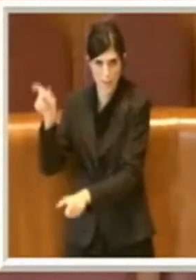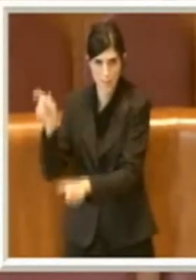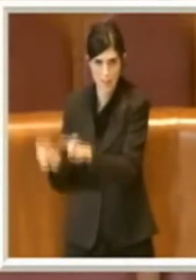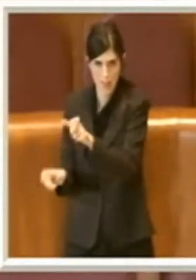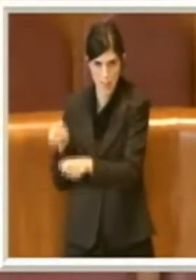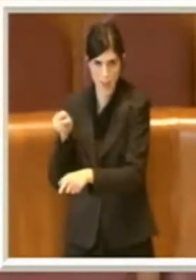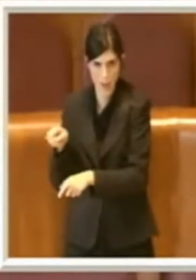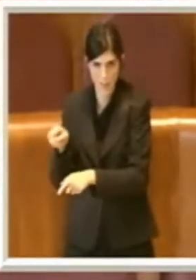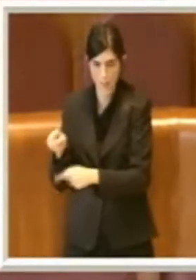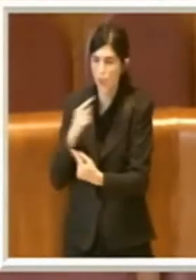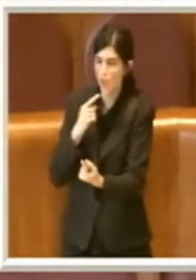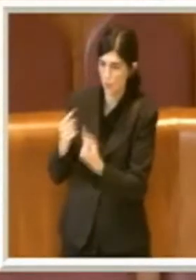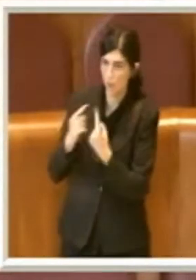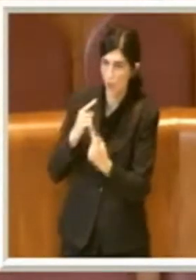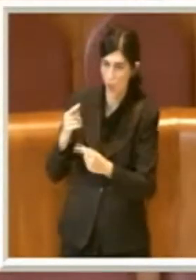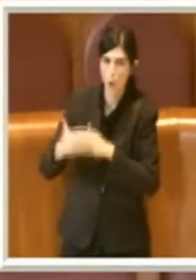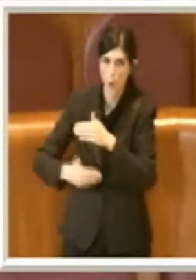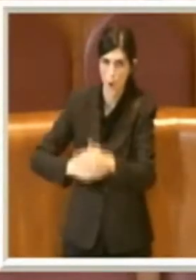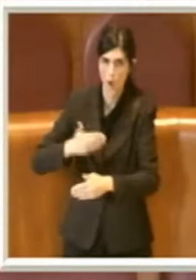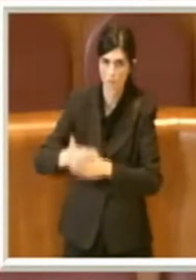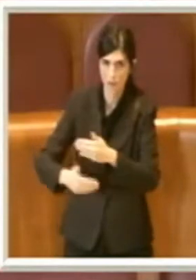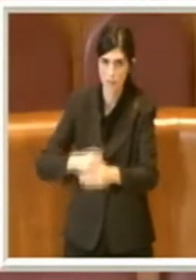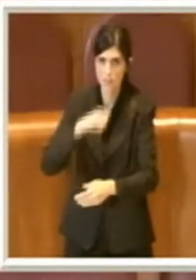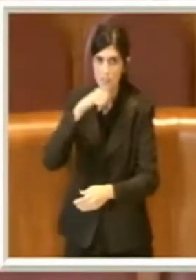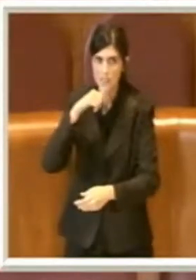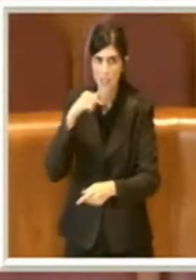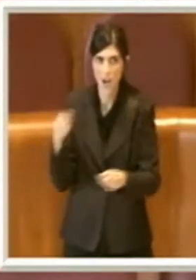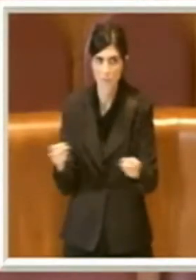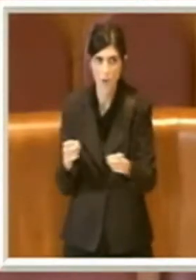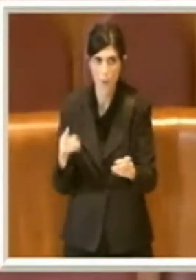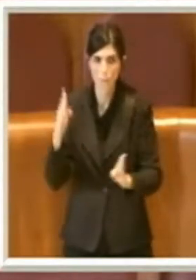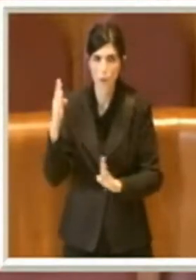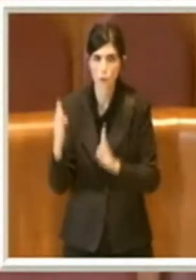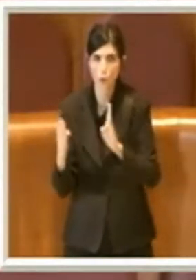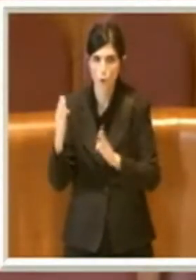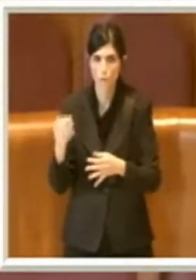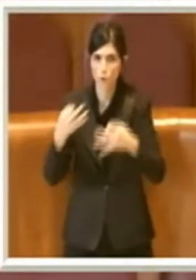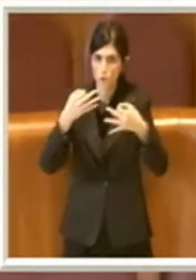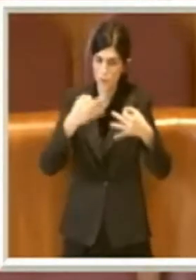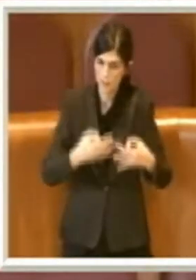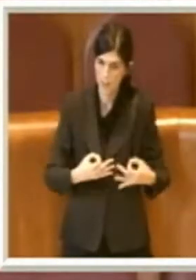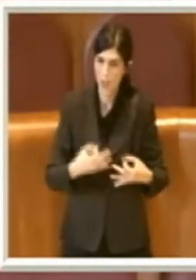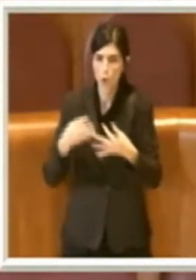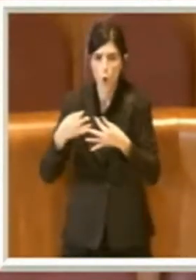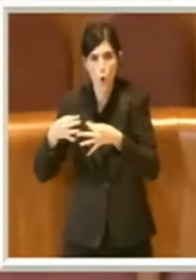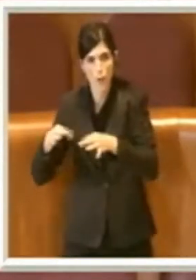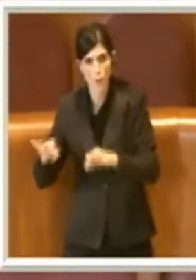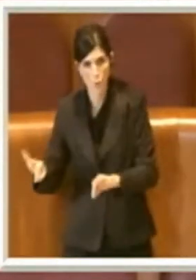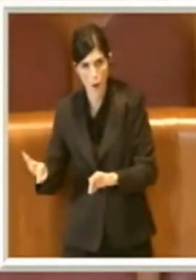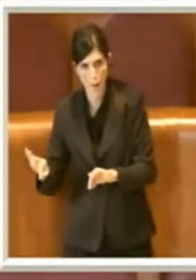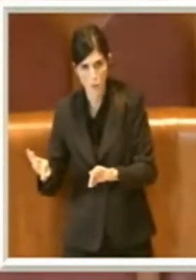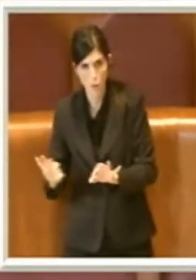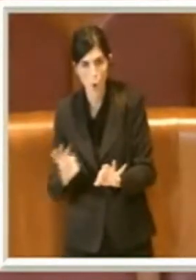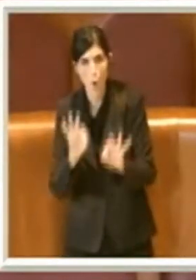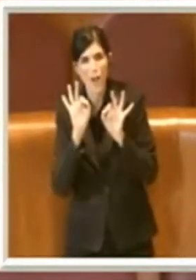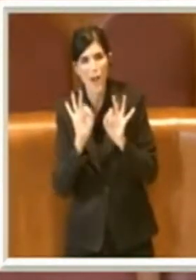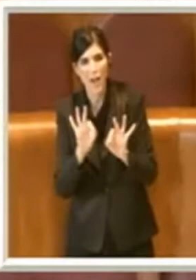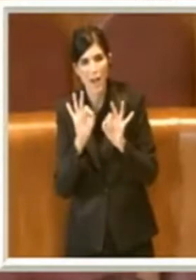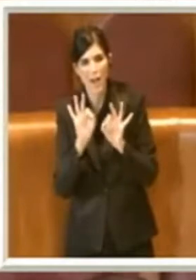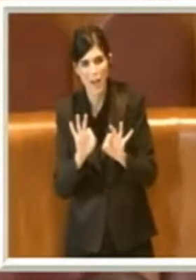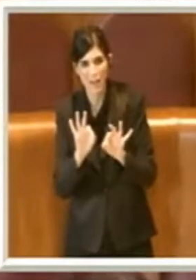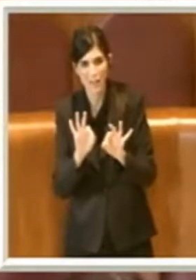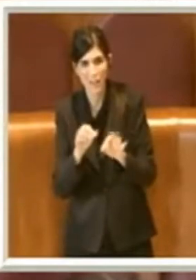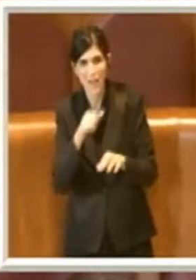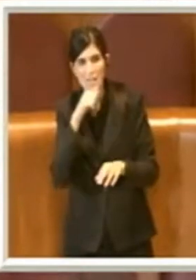essere un momento, e c'è stato un momento di confronto serio, educato, con critiche costruttive da parte delle associazioni